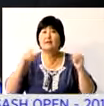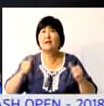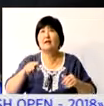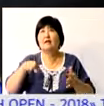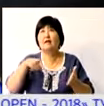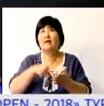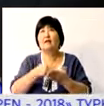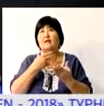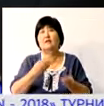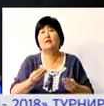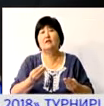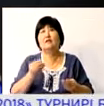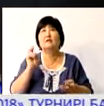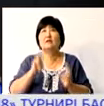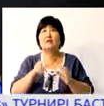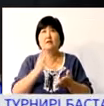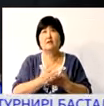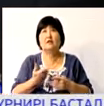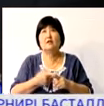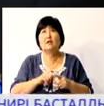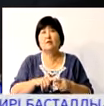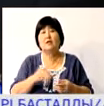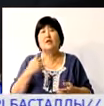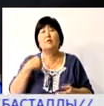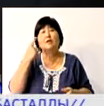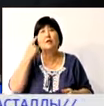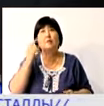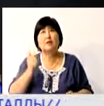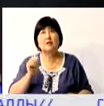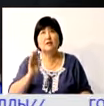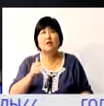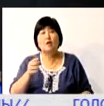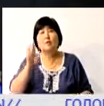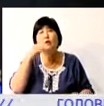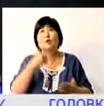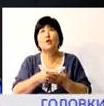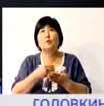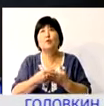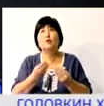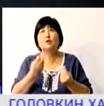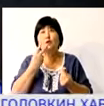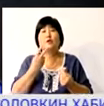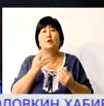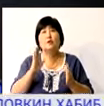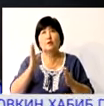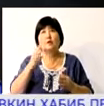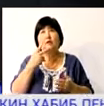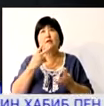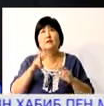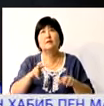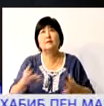болады ғой. Все, давай принимаем решение, онда мына бюджет развития уже. Сосын